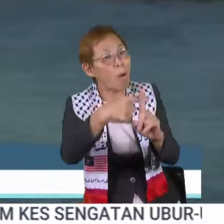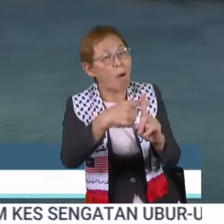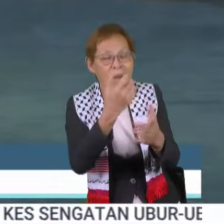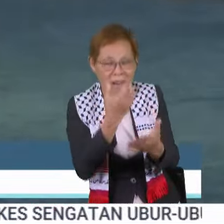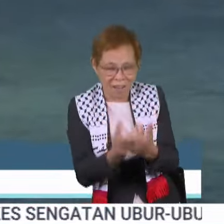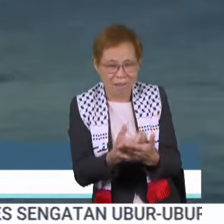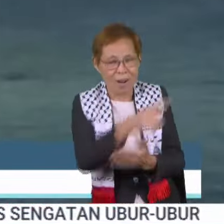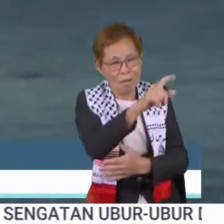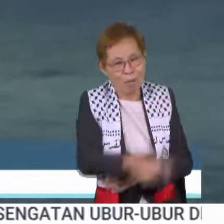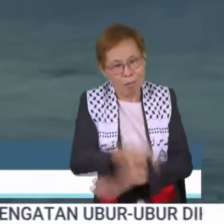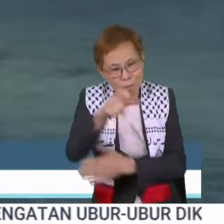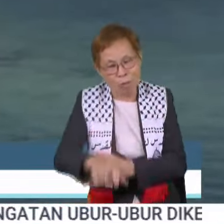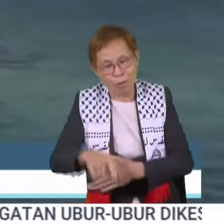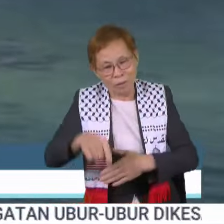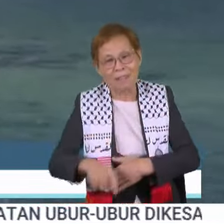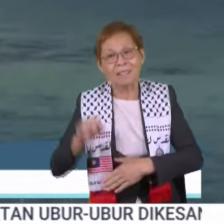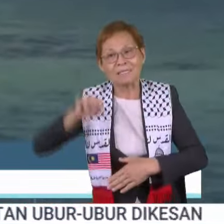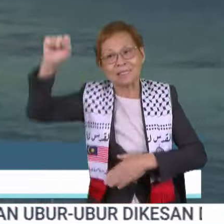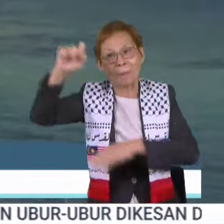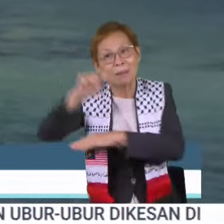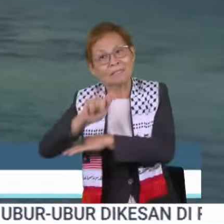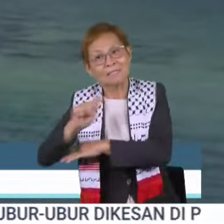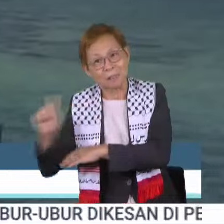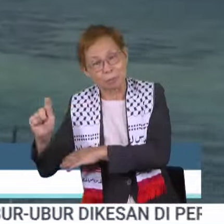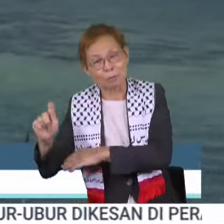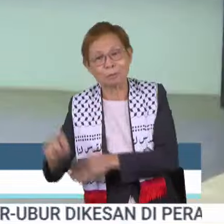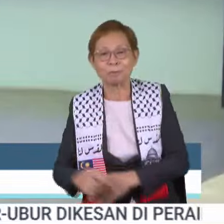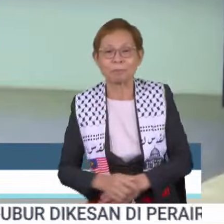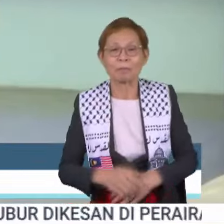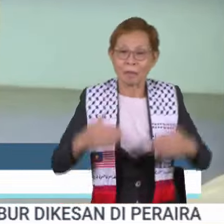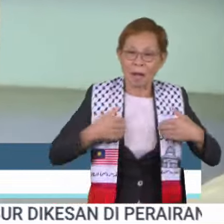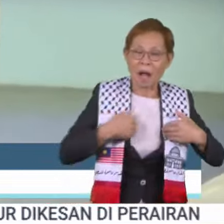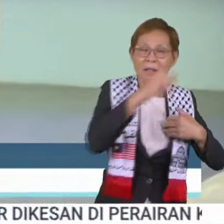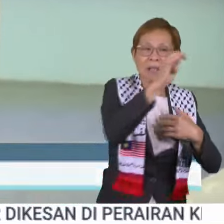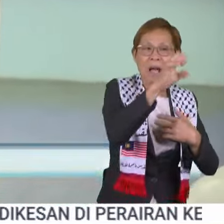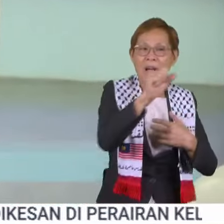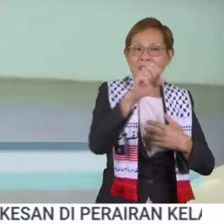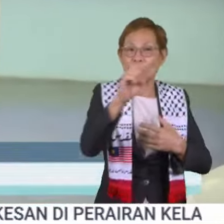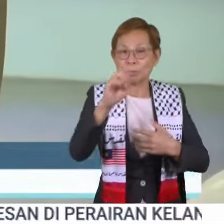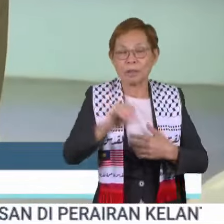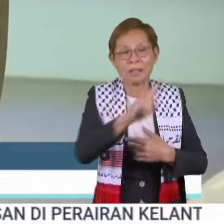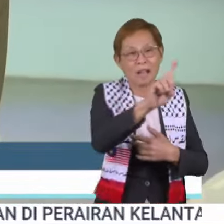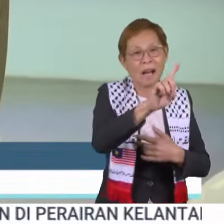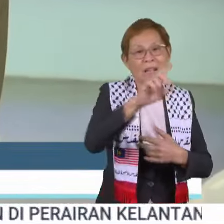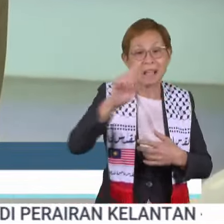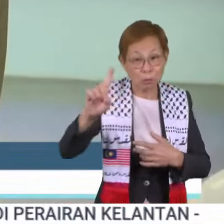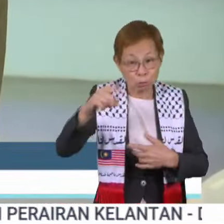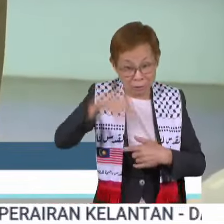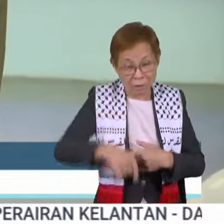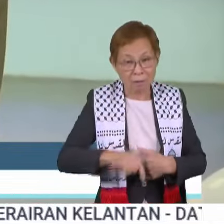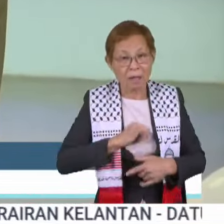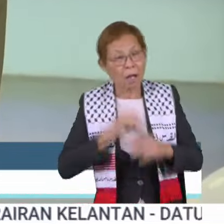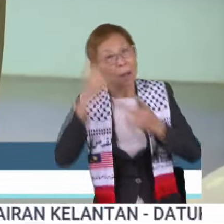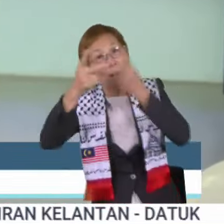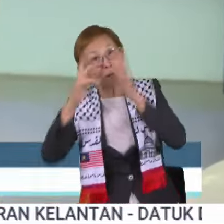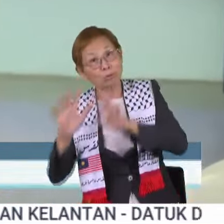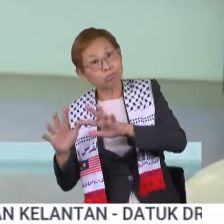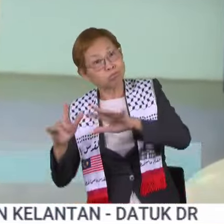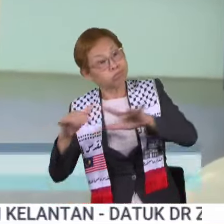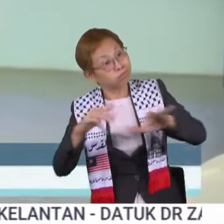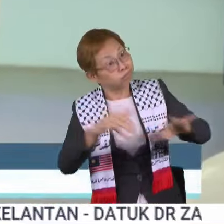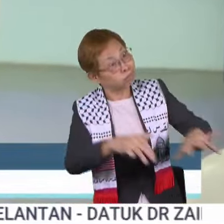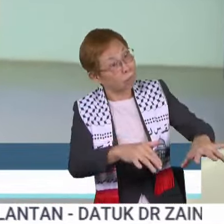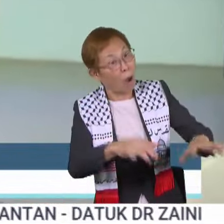penduduk di zon Selamat Timur, Sabah. Adanya ESKOM 11 tahun di Lahadatu ini, saya dapat lihat kemasukan pelancong